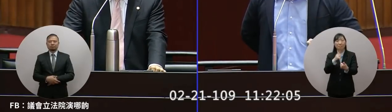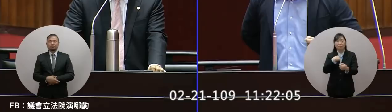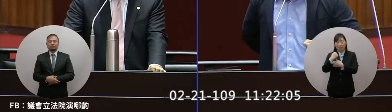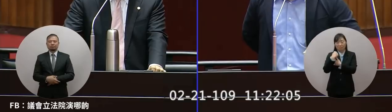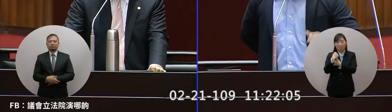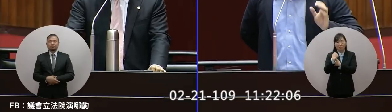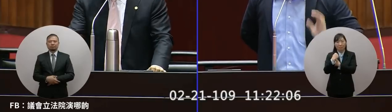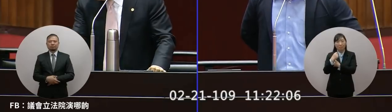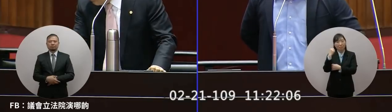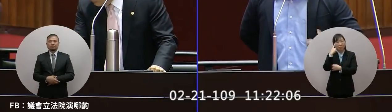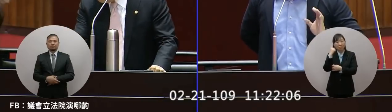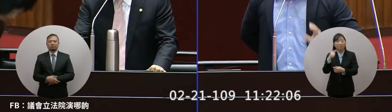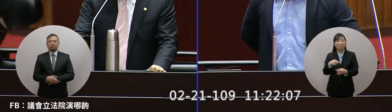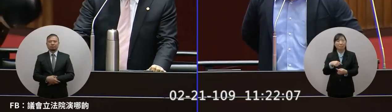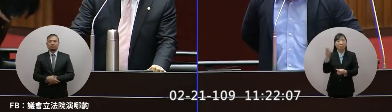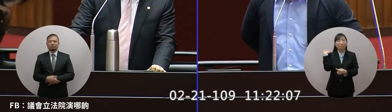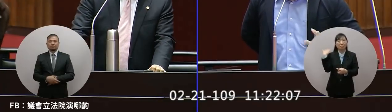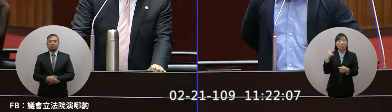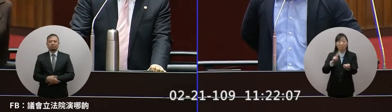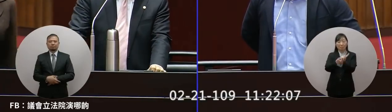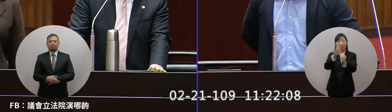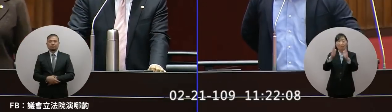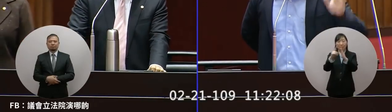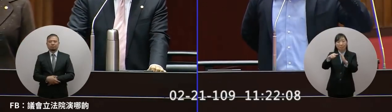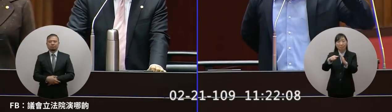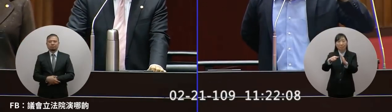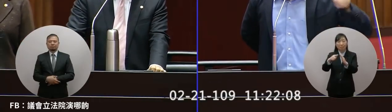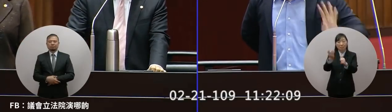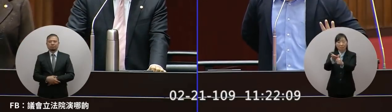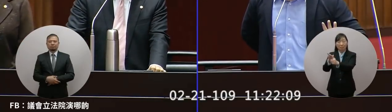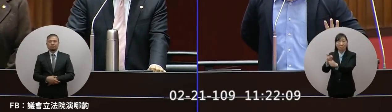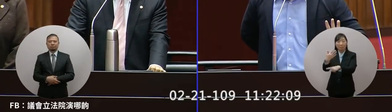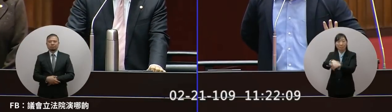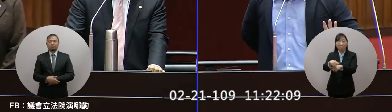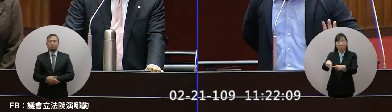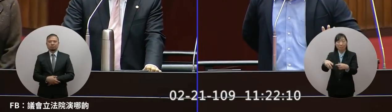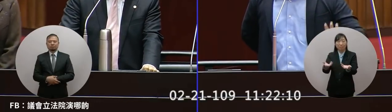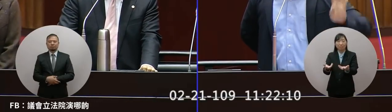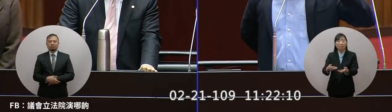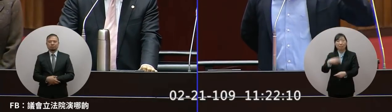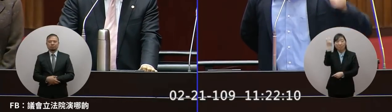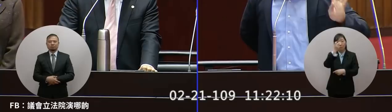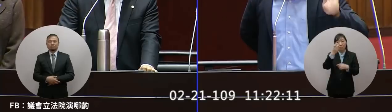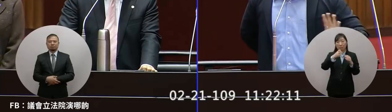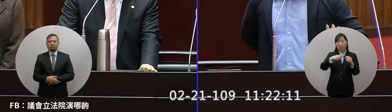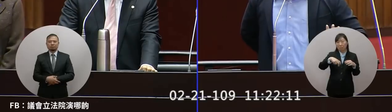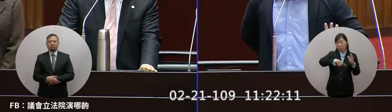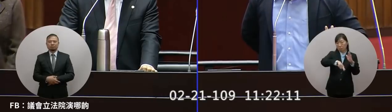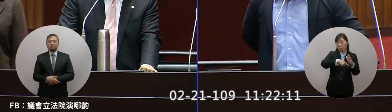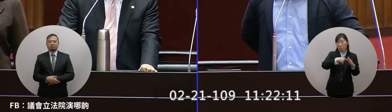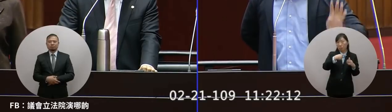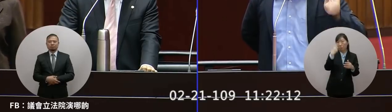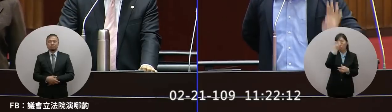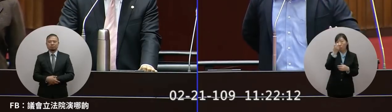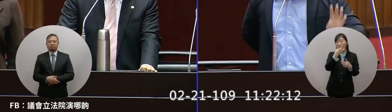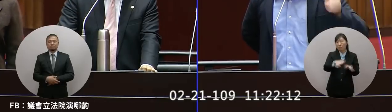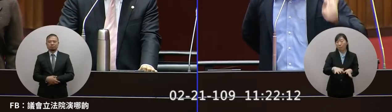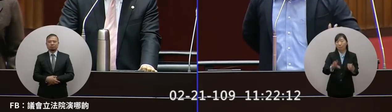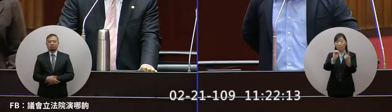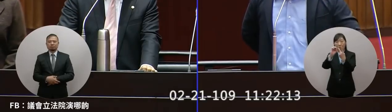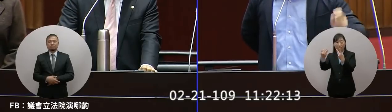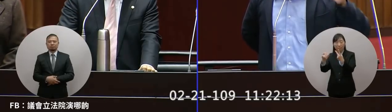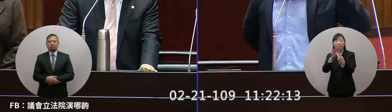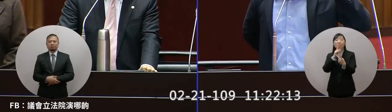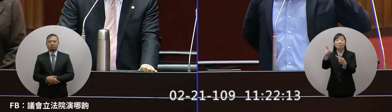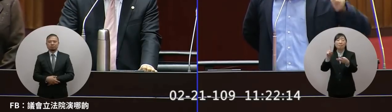的突破，就是说，过去林宅血案，监察院调查过，哈。2009的时候，王清峰